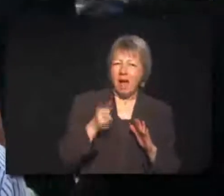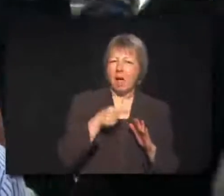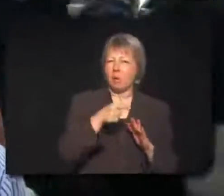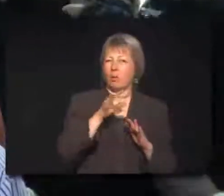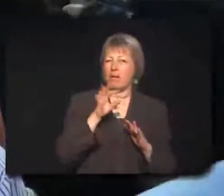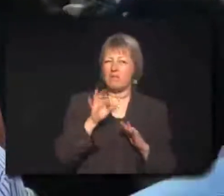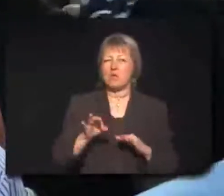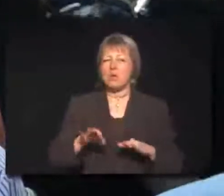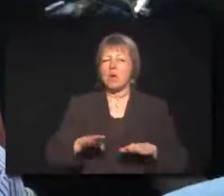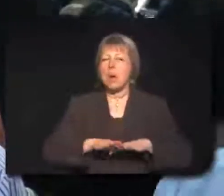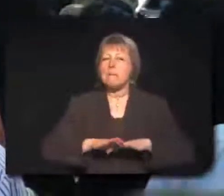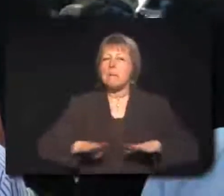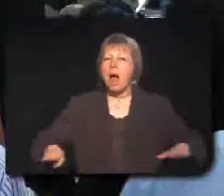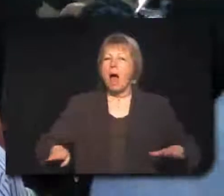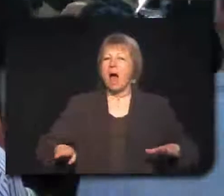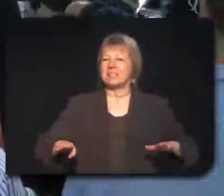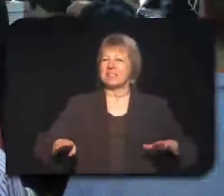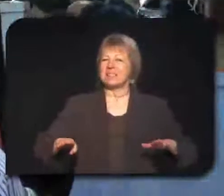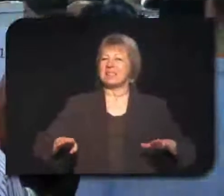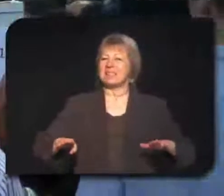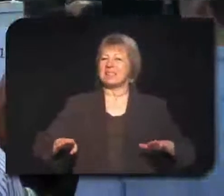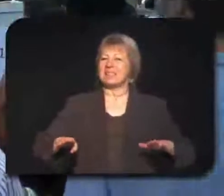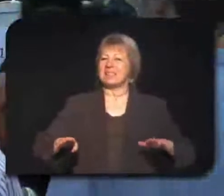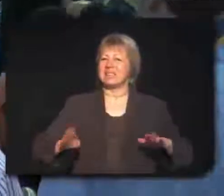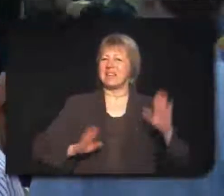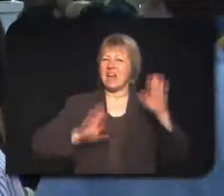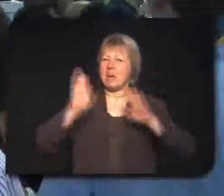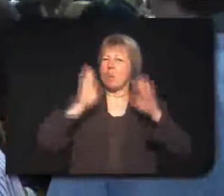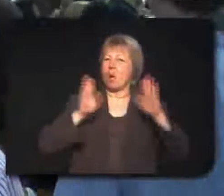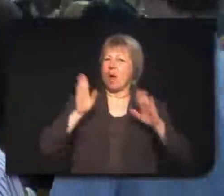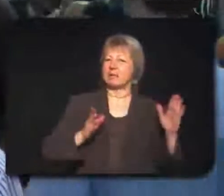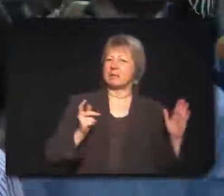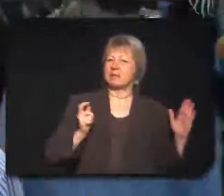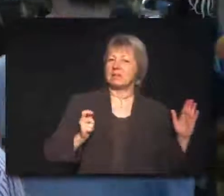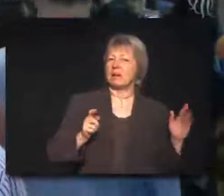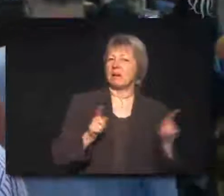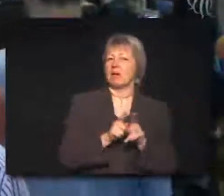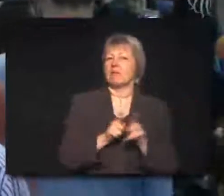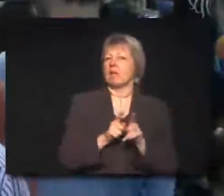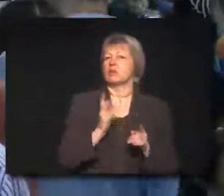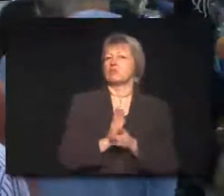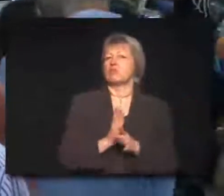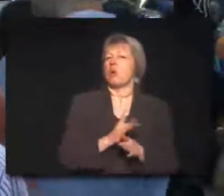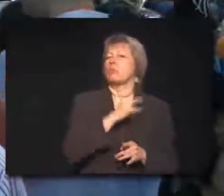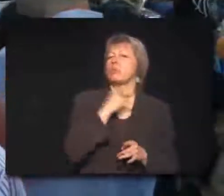und diese sagen Nagel heißt Delegation auch wir könnten hier